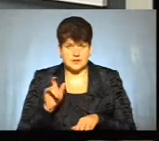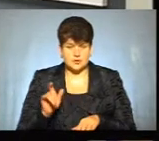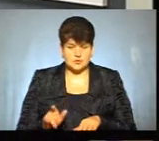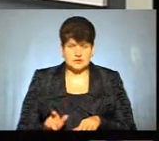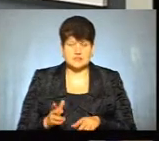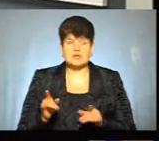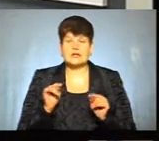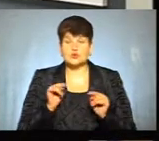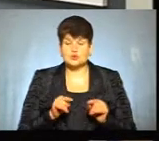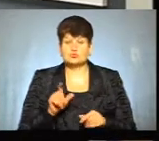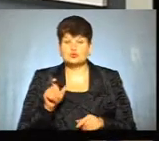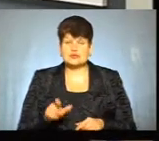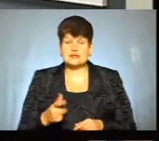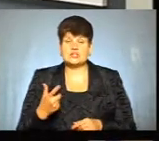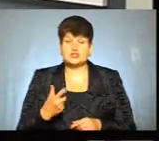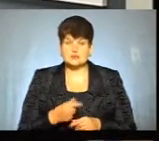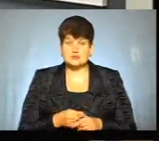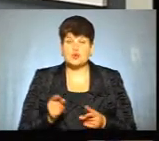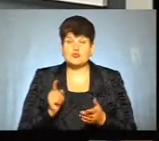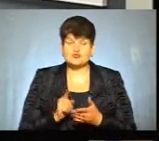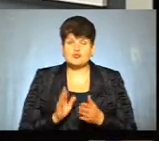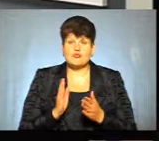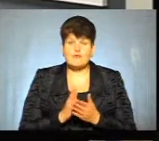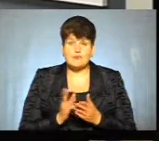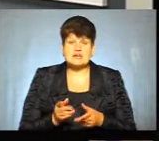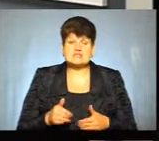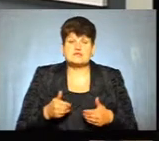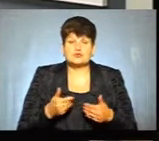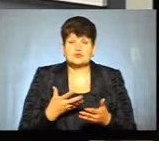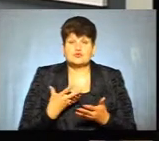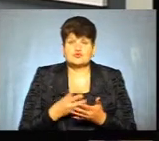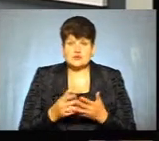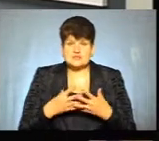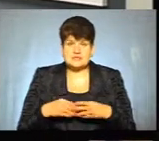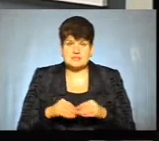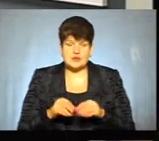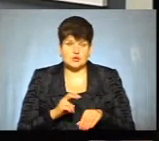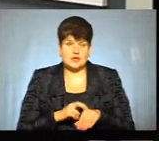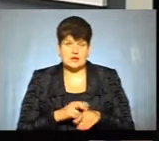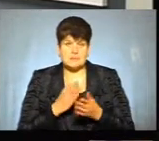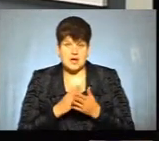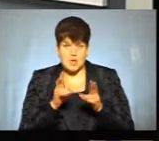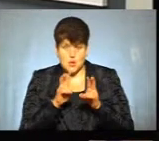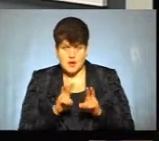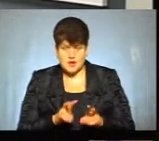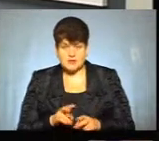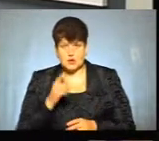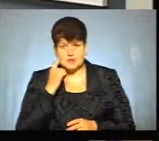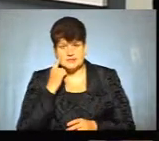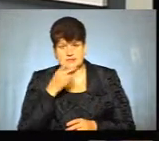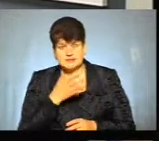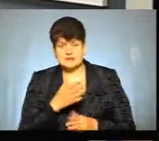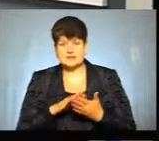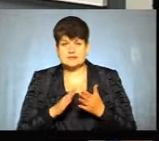людина щепилася, перш за все, вона обов'язково має звернутися до свого сімейного лікаря, який має її оглянути, оцінити стан її і